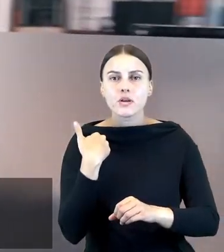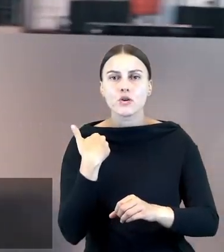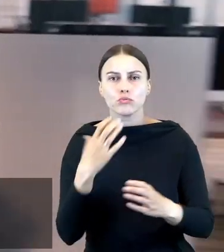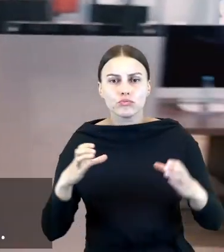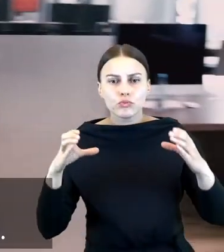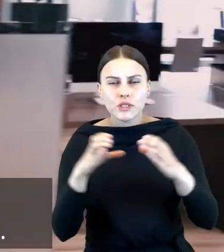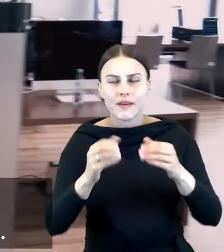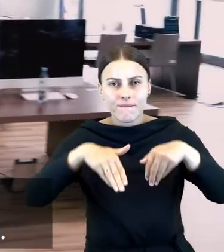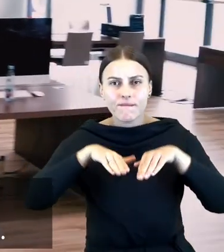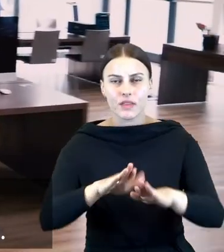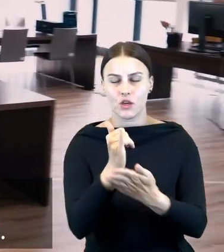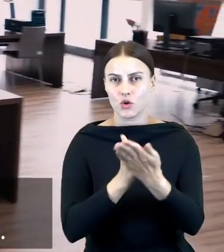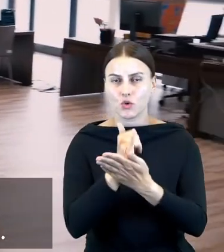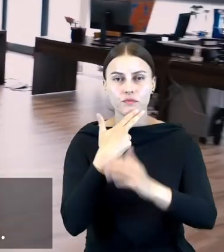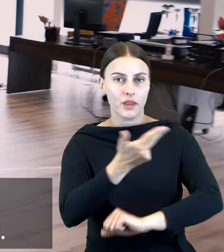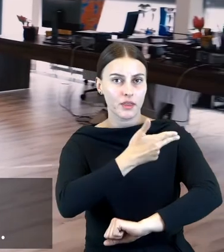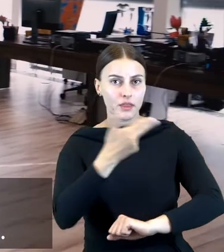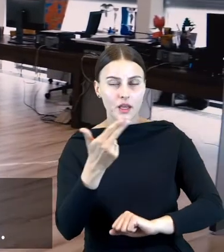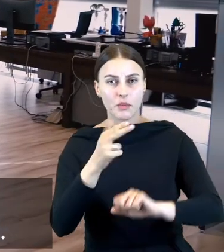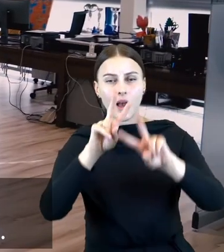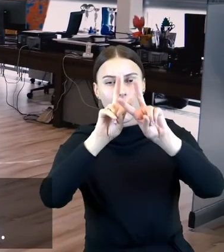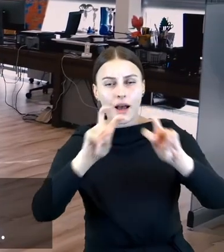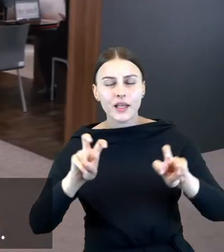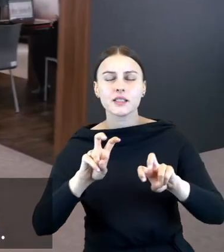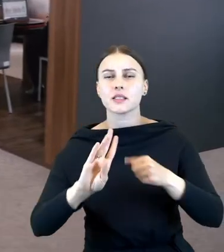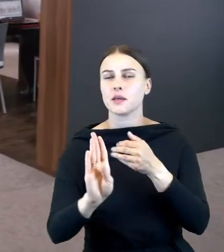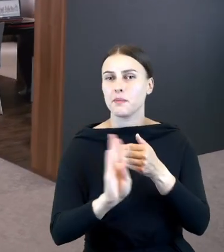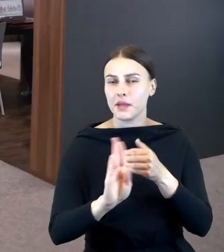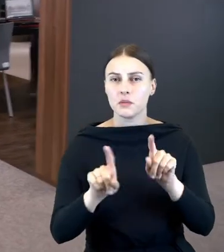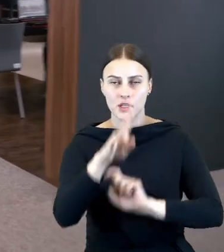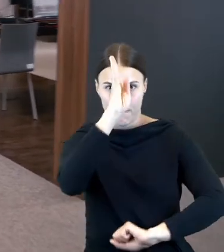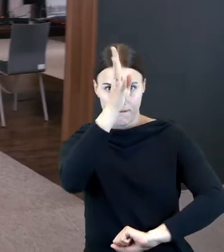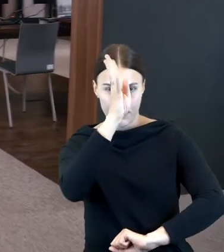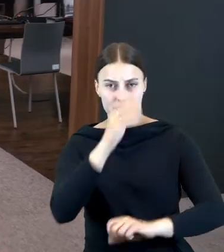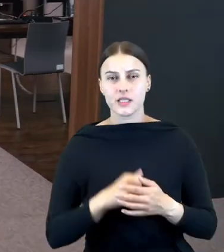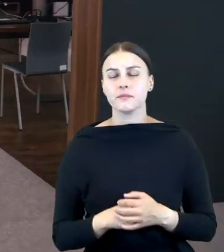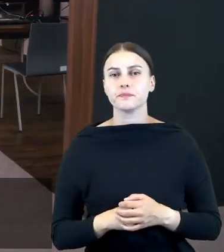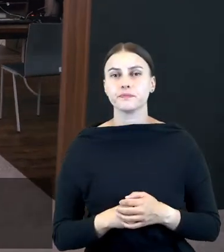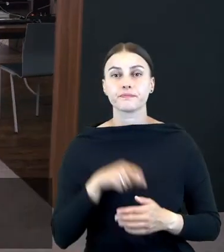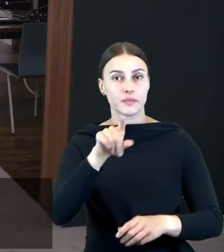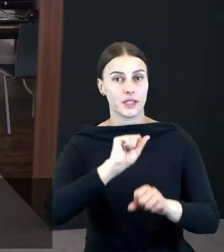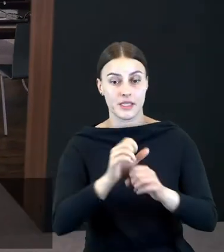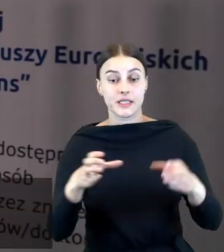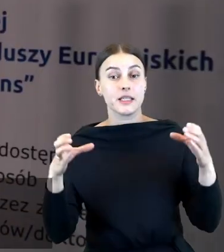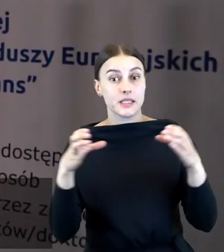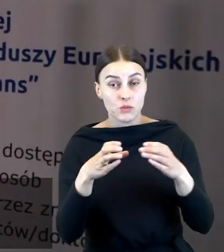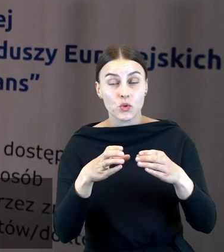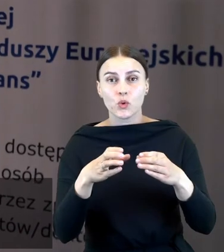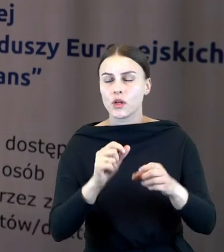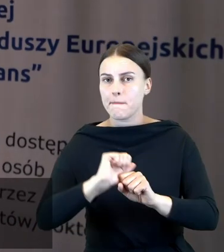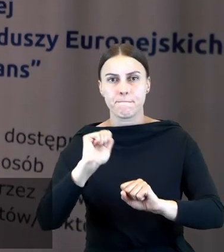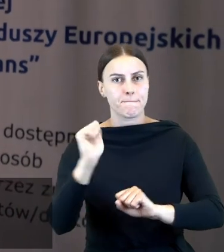to zestaw wideokursów z zakresu analizy matematycznej i fizyki. Jest to